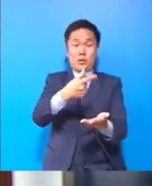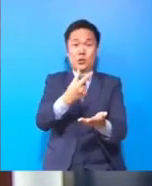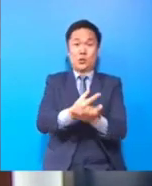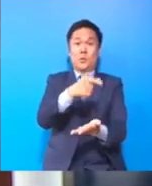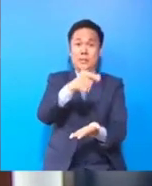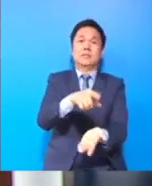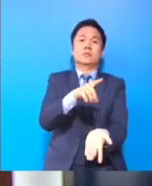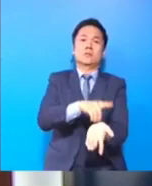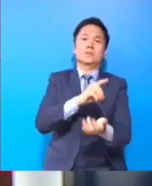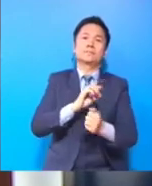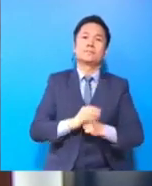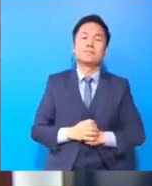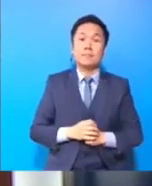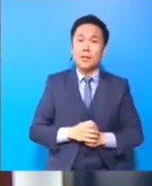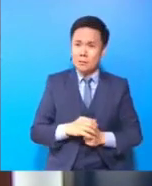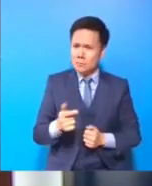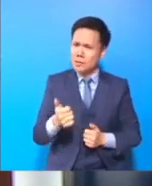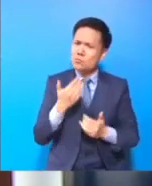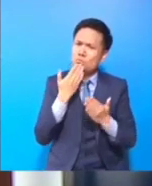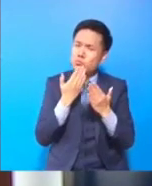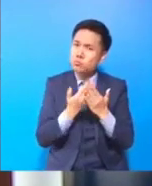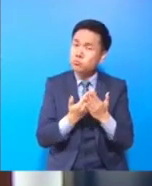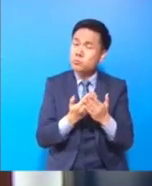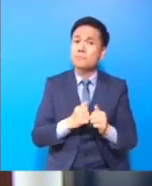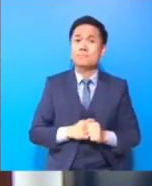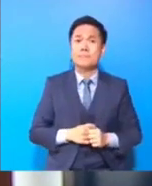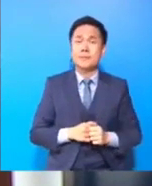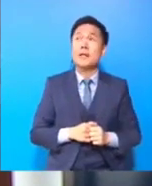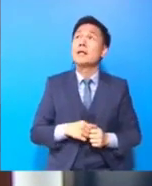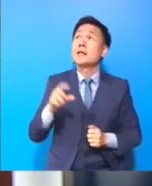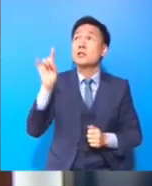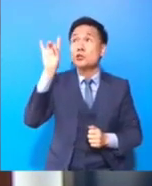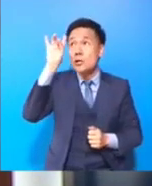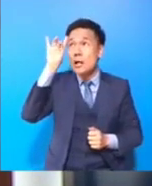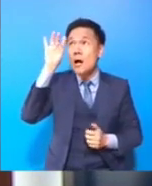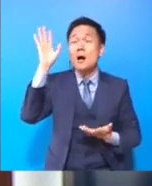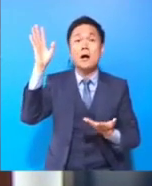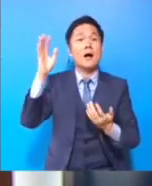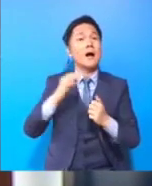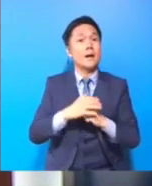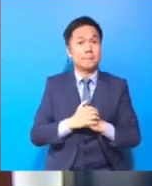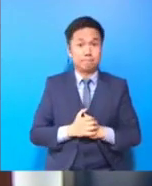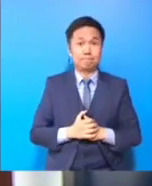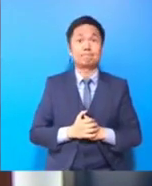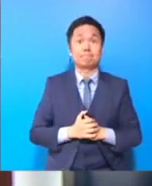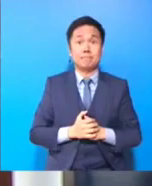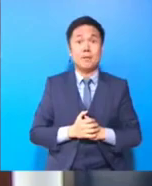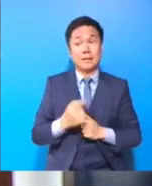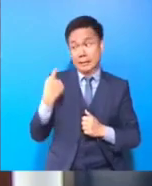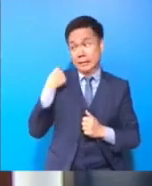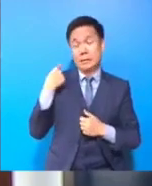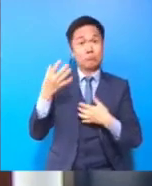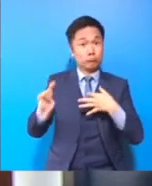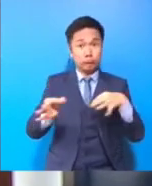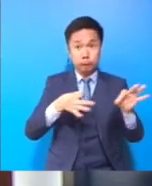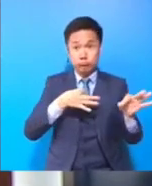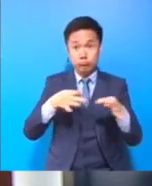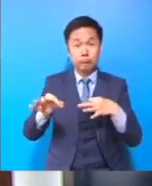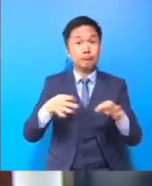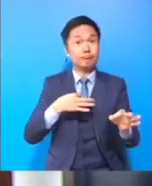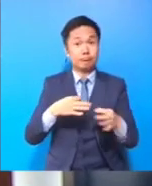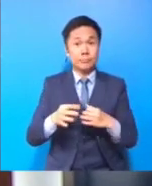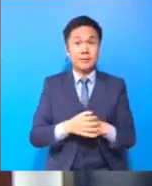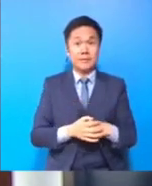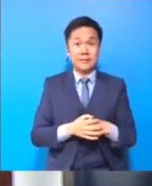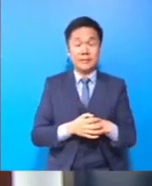jadi kita kenal dihakimi sebagai pakar yang baik Agan Insyaallah Seperti yang saya katakan dan Pernahkah tekan dulu